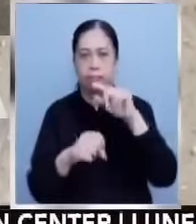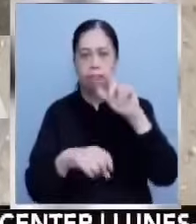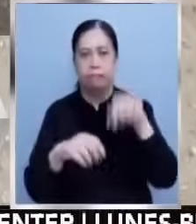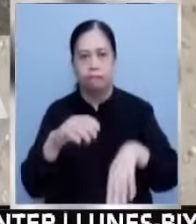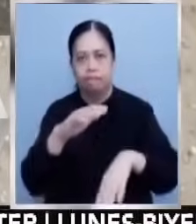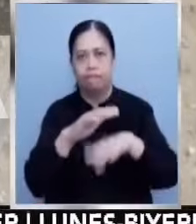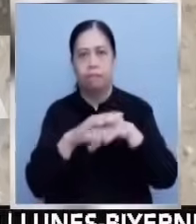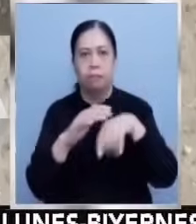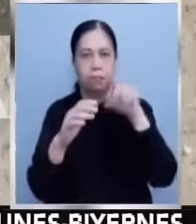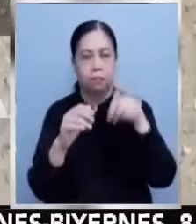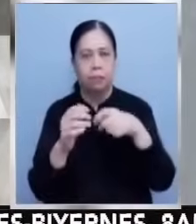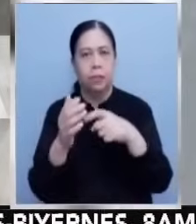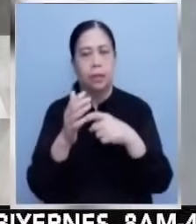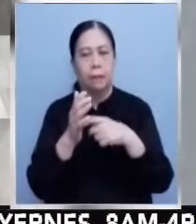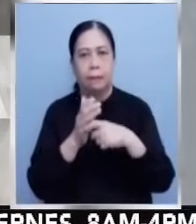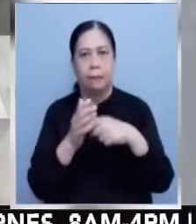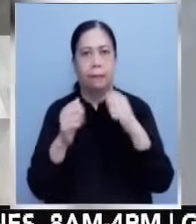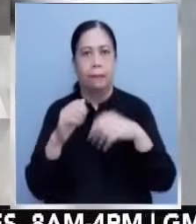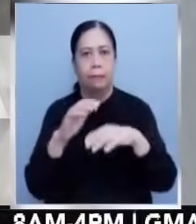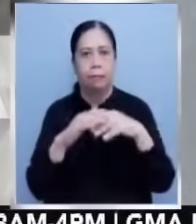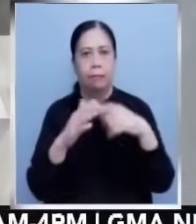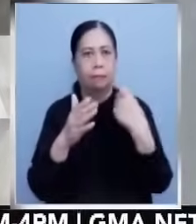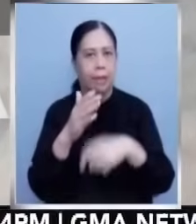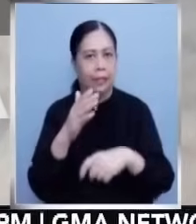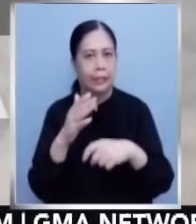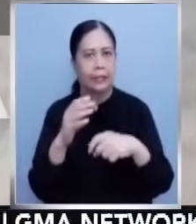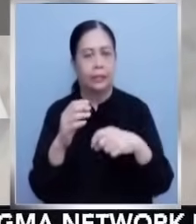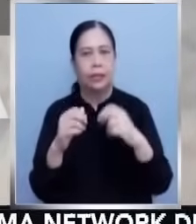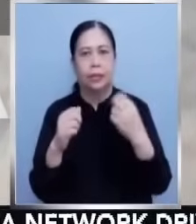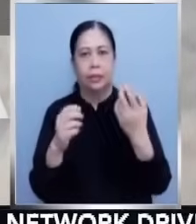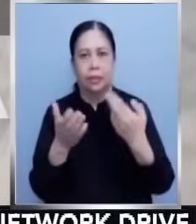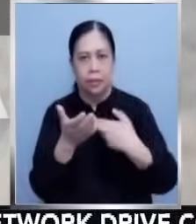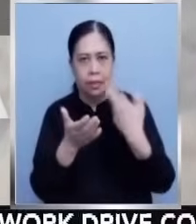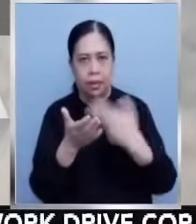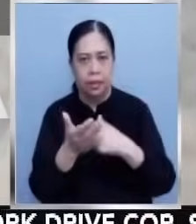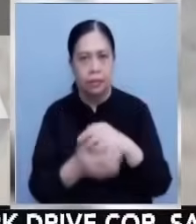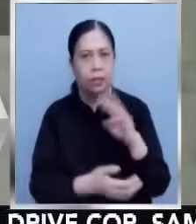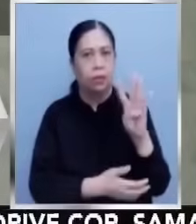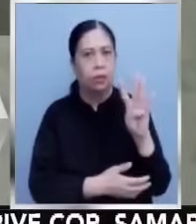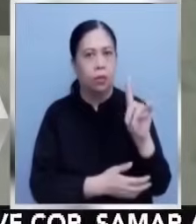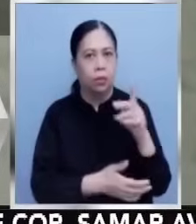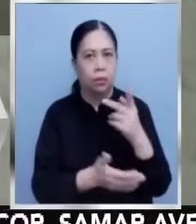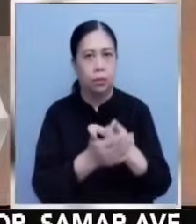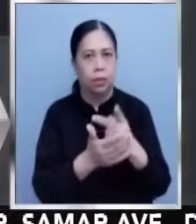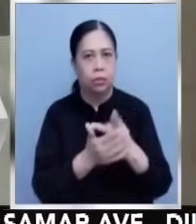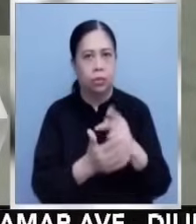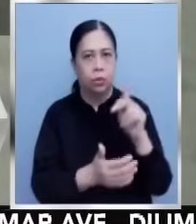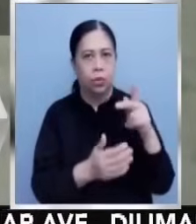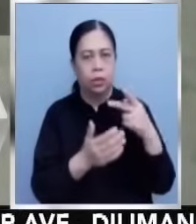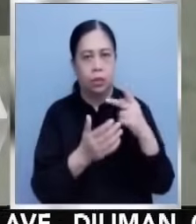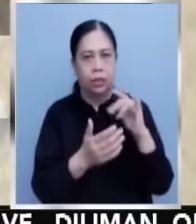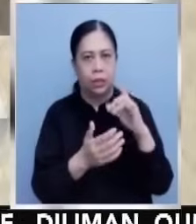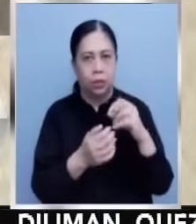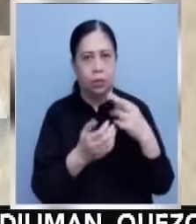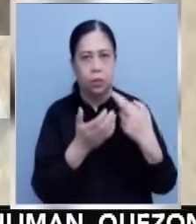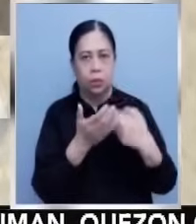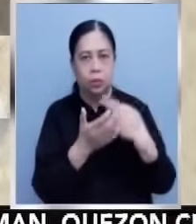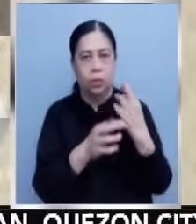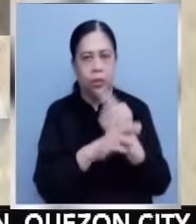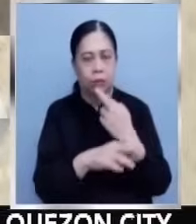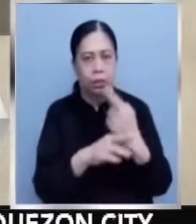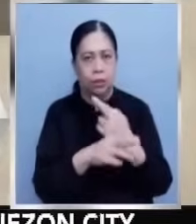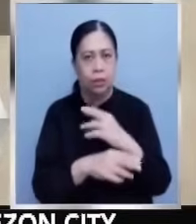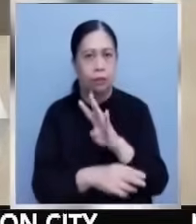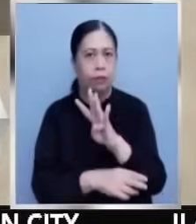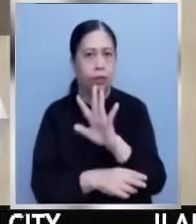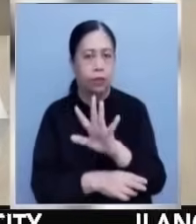mandated price ceiling o price cap sa bigas. 41 pesos sa isang kilo ng regular milled rice at 45